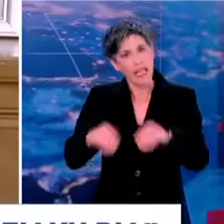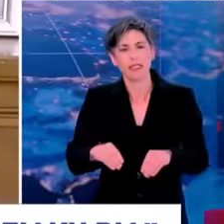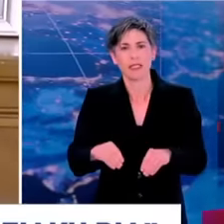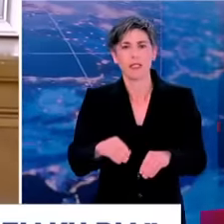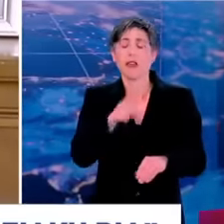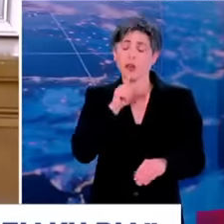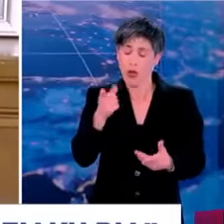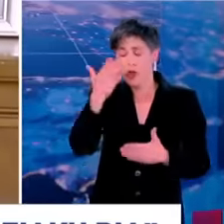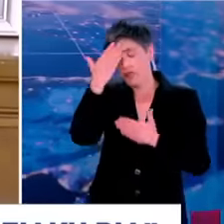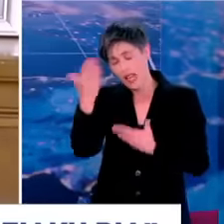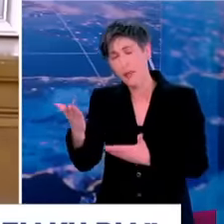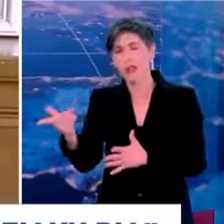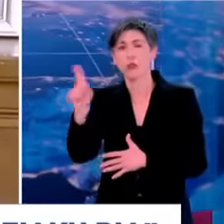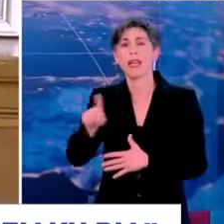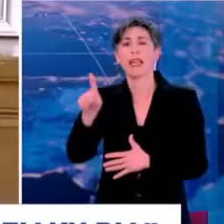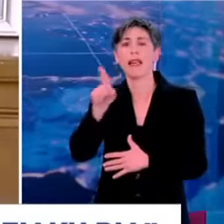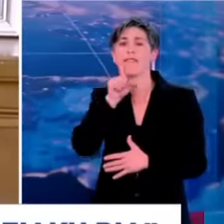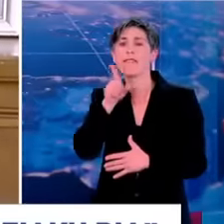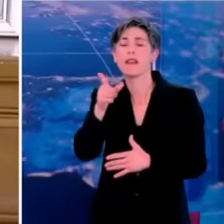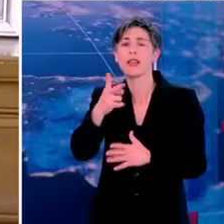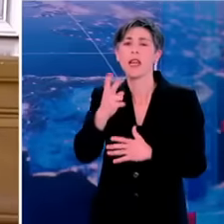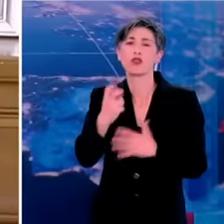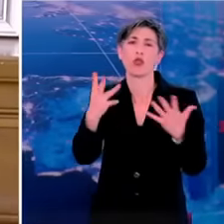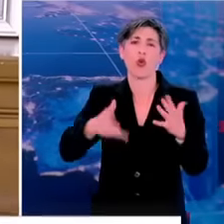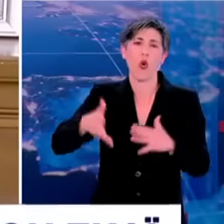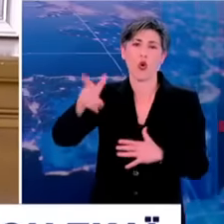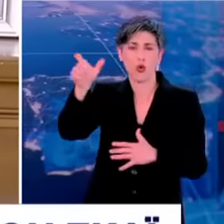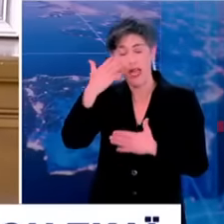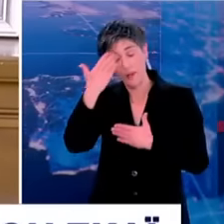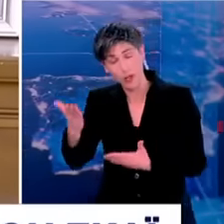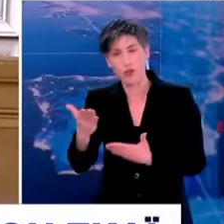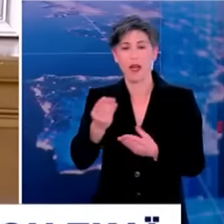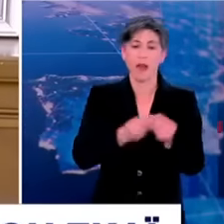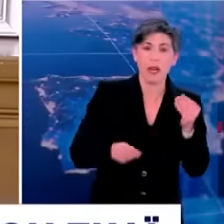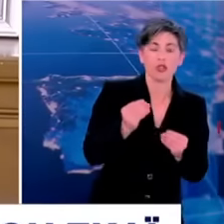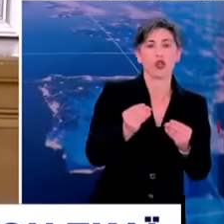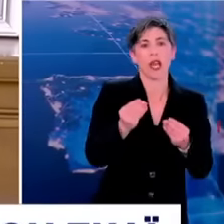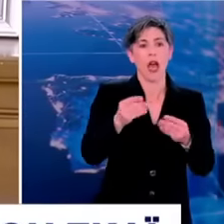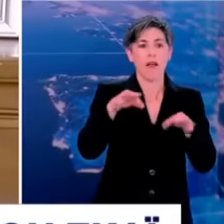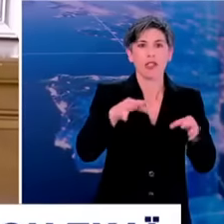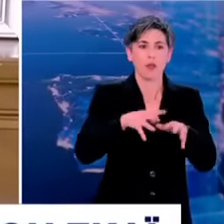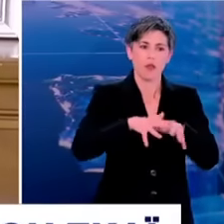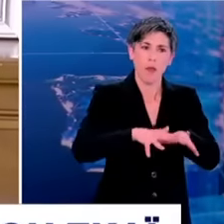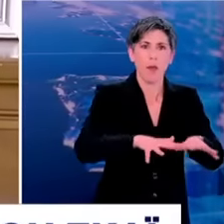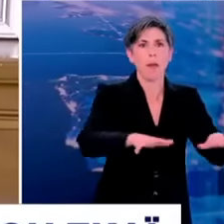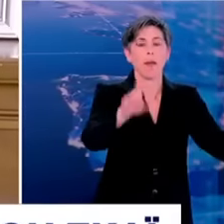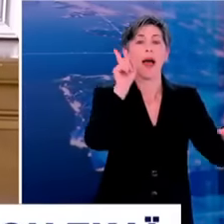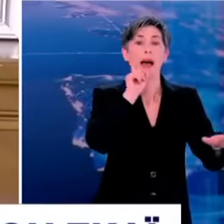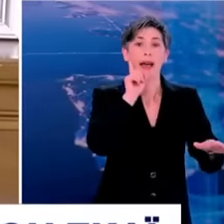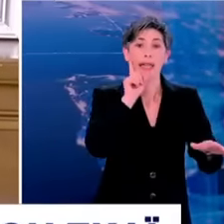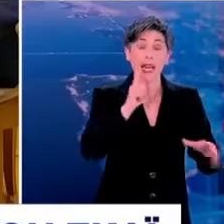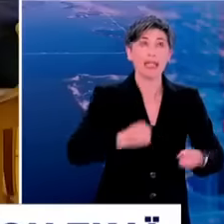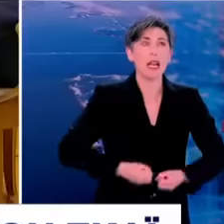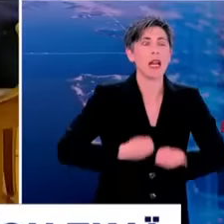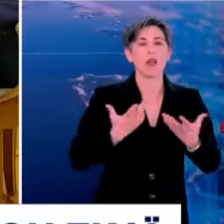γρήγορα. Να φτιάξουμε περισσότερα τμήματα ενδοοικογενειακής βίας. Το κάνουμε. Να ευαισθητοποιήσουμε περισσότερο την κοινωνία. Να αισθάνονται οι γυναίκες που το αισθάνονται. Γιατί